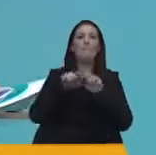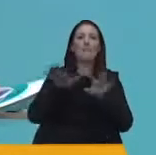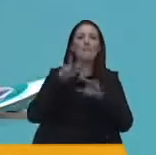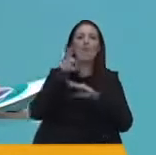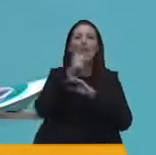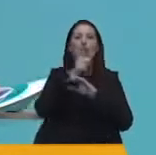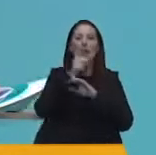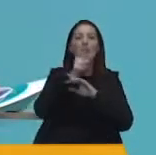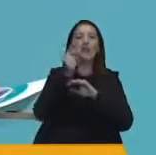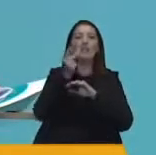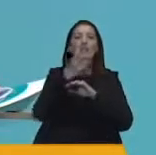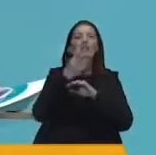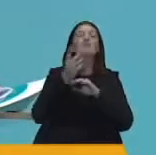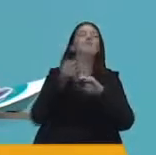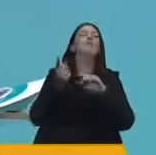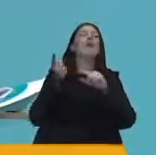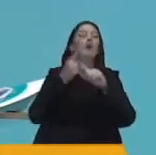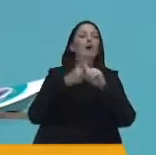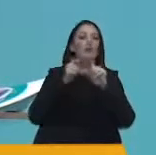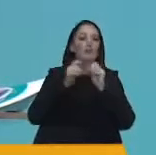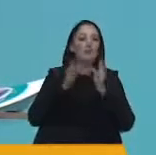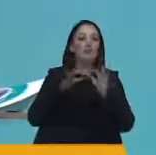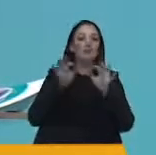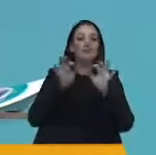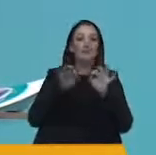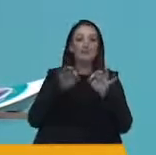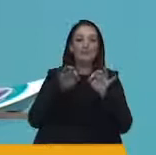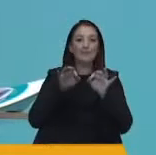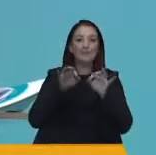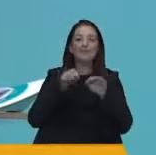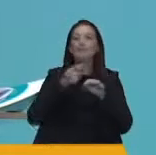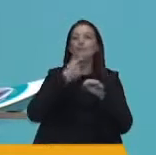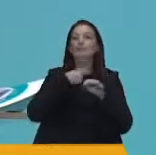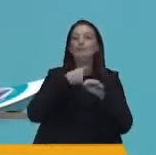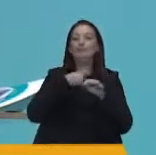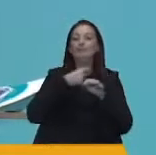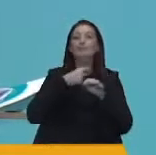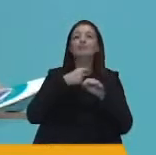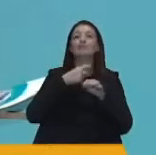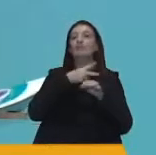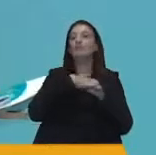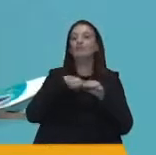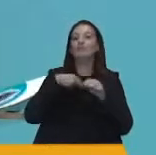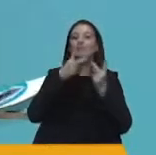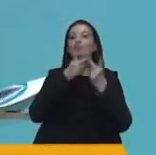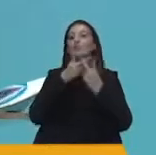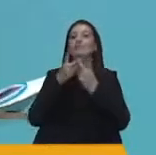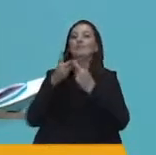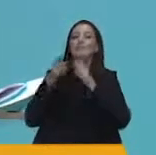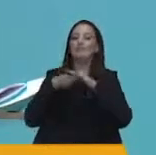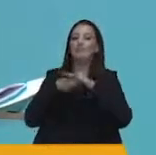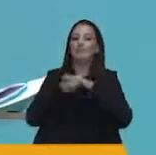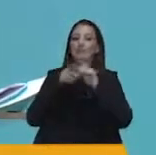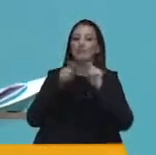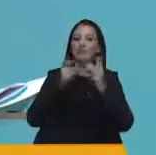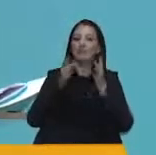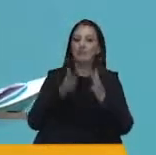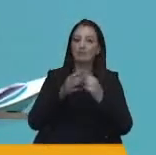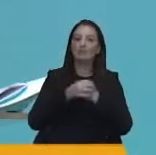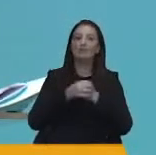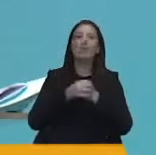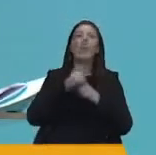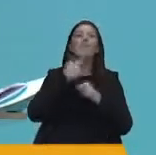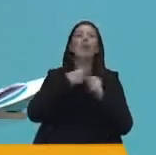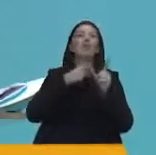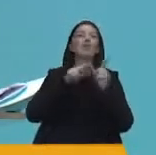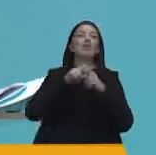Kameraların sayısını da artıracağız. Şu an Beykoz Belediyesi'nin web sitesine girerseniz, Beykoz Çayırı